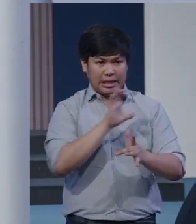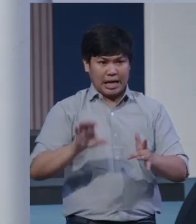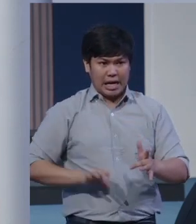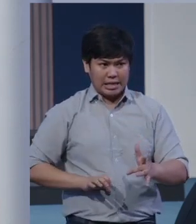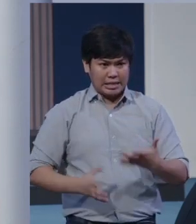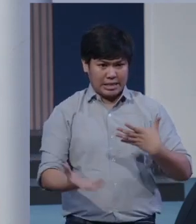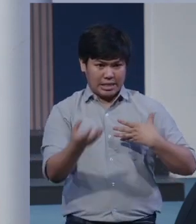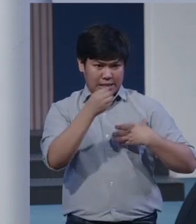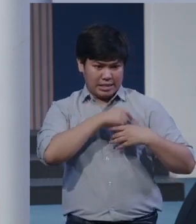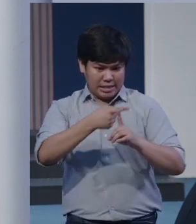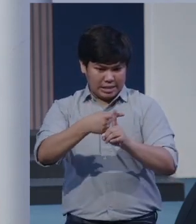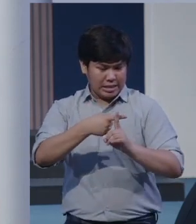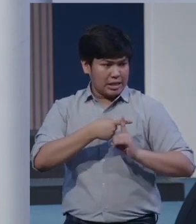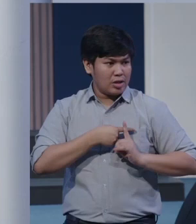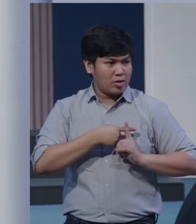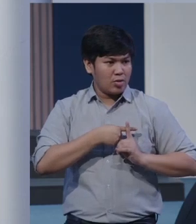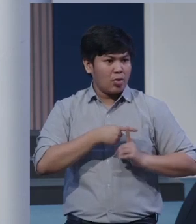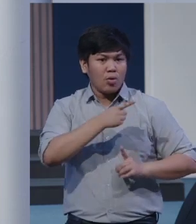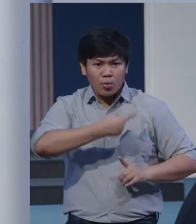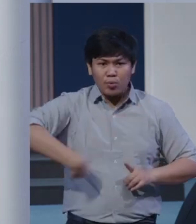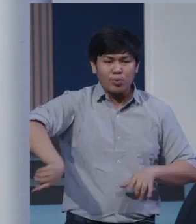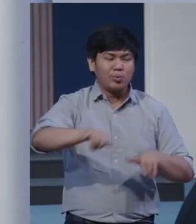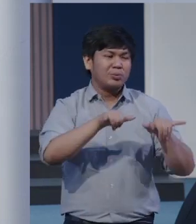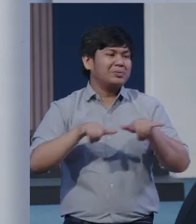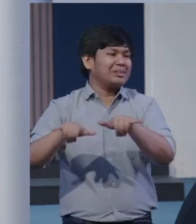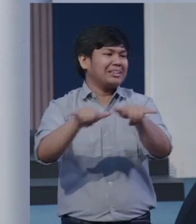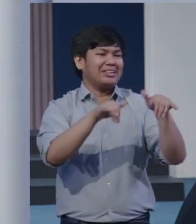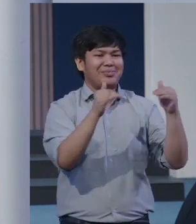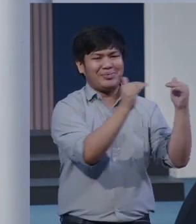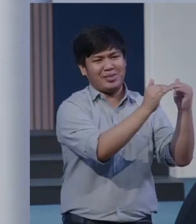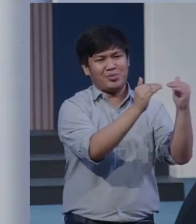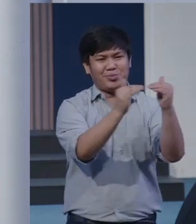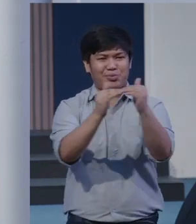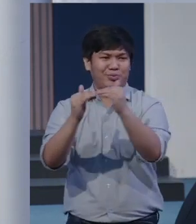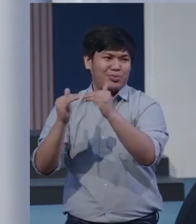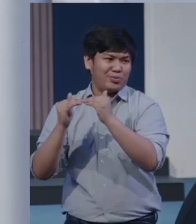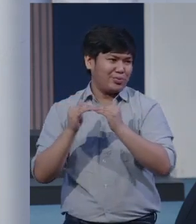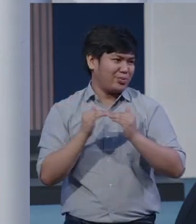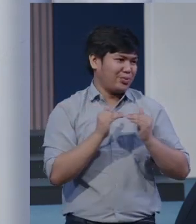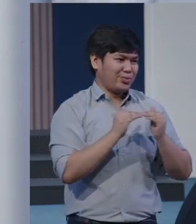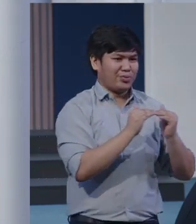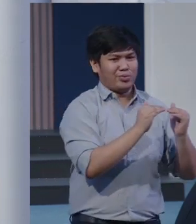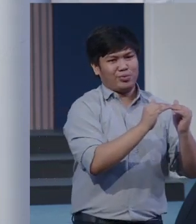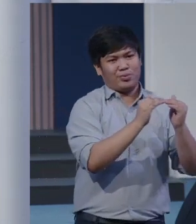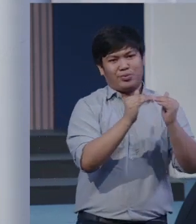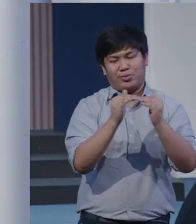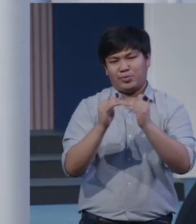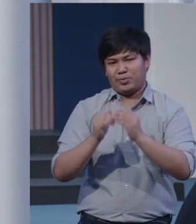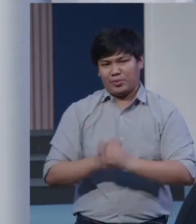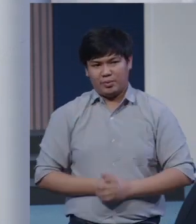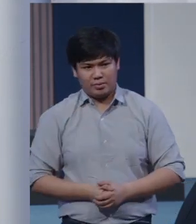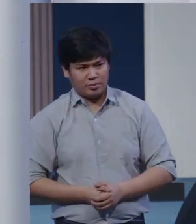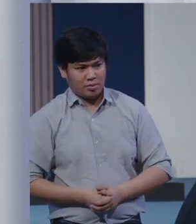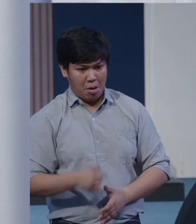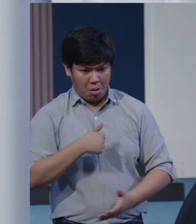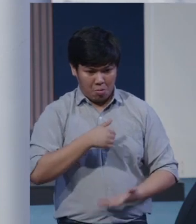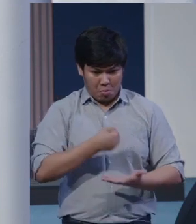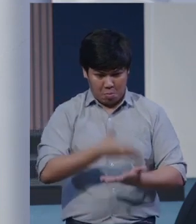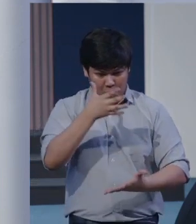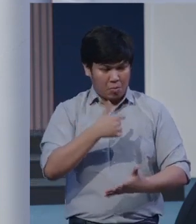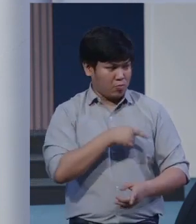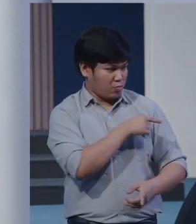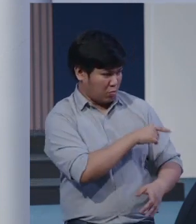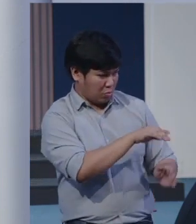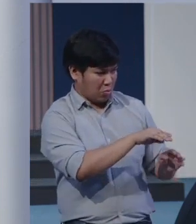inyong pusod isipan ay nabubuhay din sa pusod isipan at diwa ng lahat ng naniniwala sa kanya